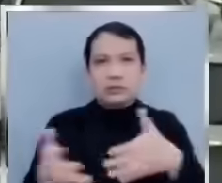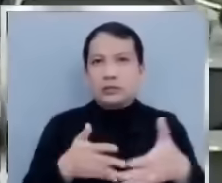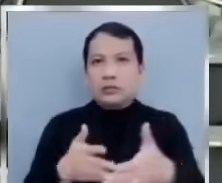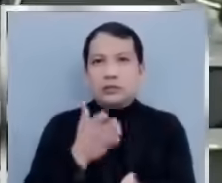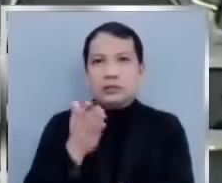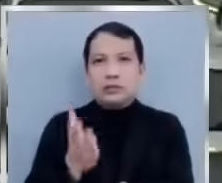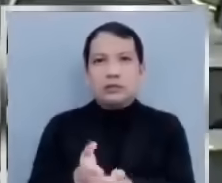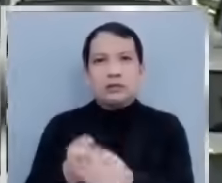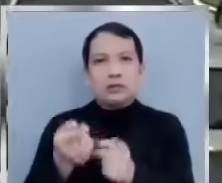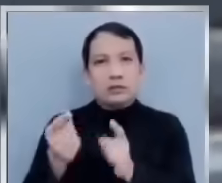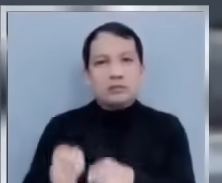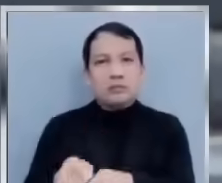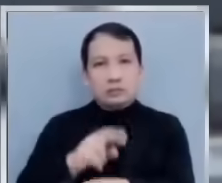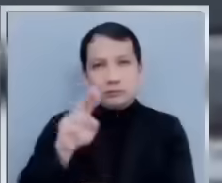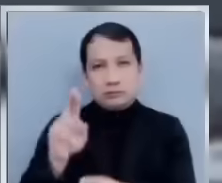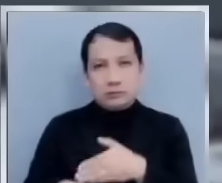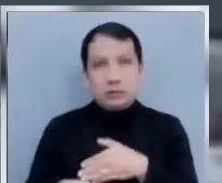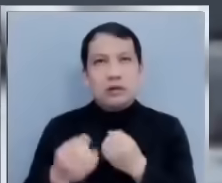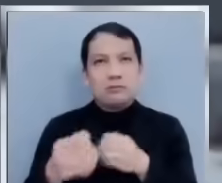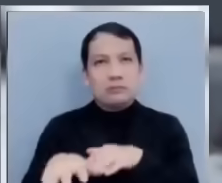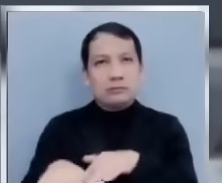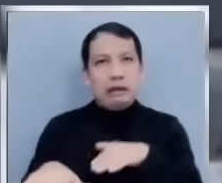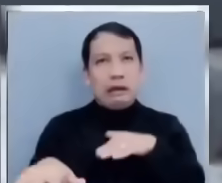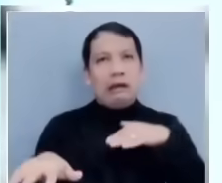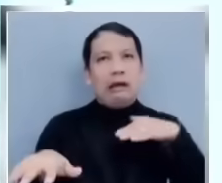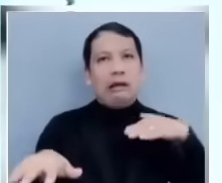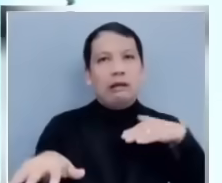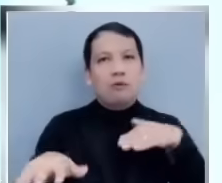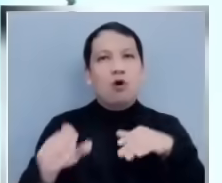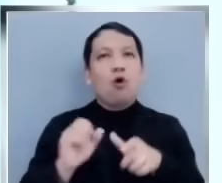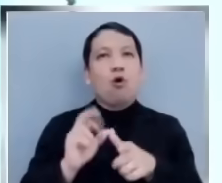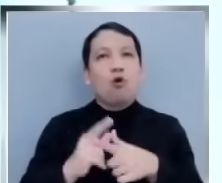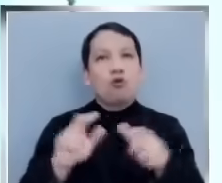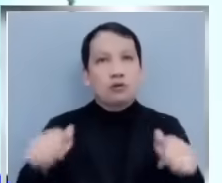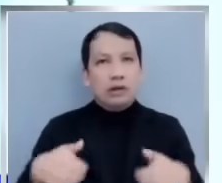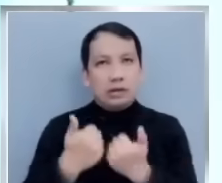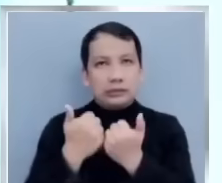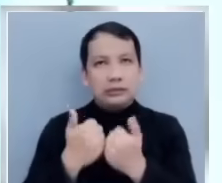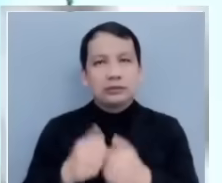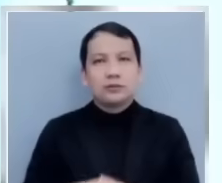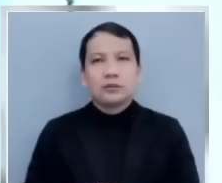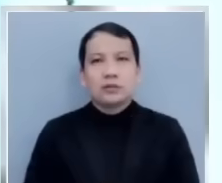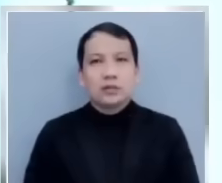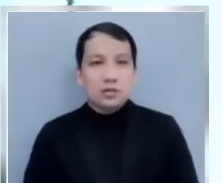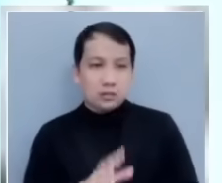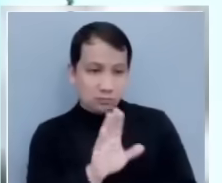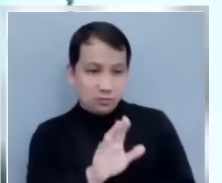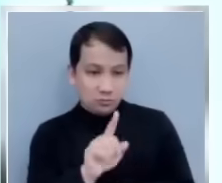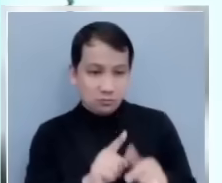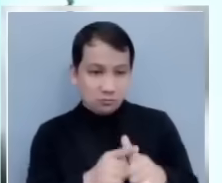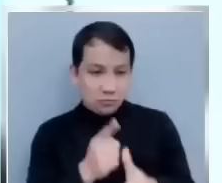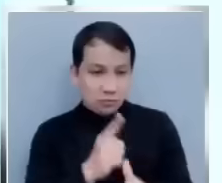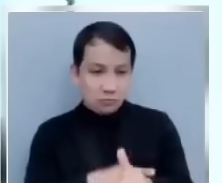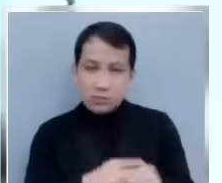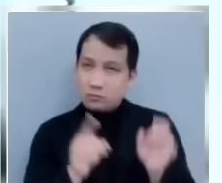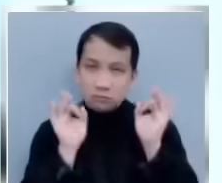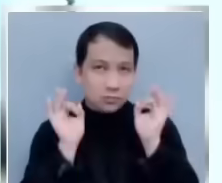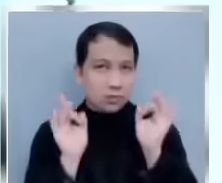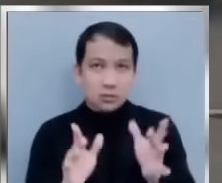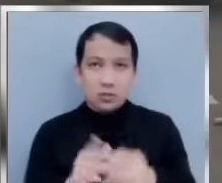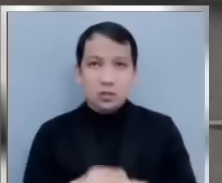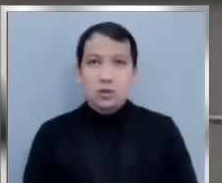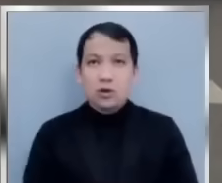posibleng resulta, baradong traffic o aksidente. Unang-una, delikado rin po para sa kanila. Imagine niyo nasa highway